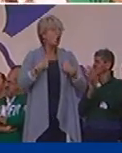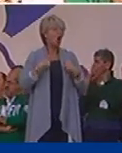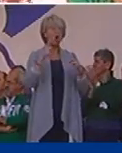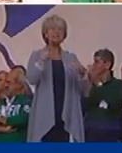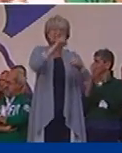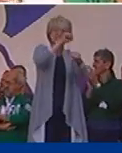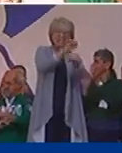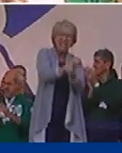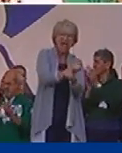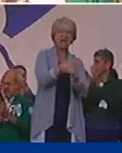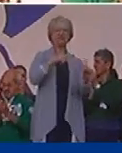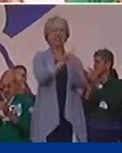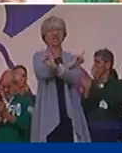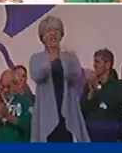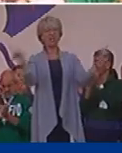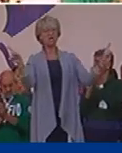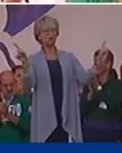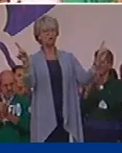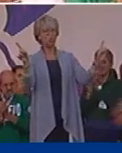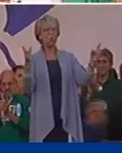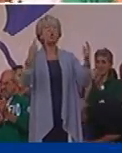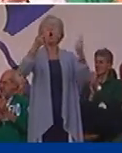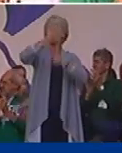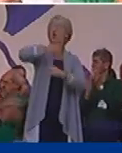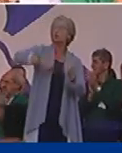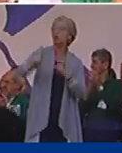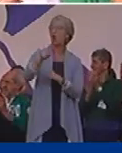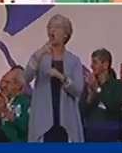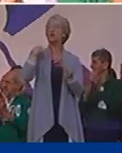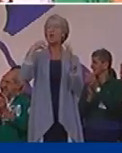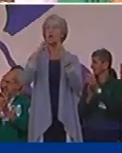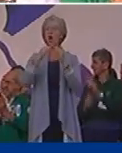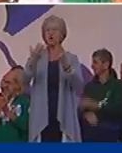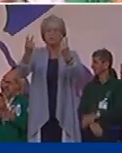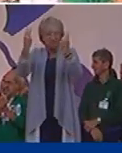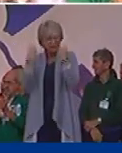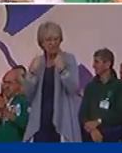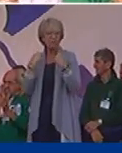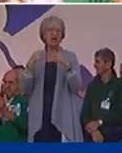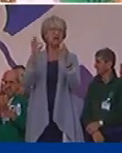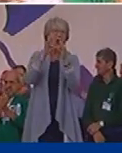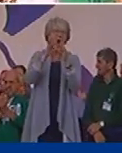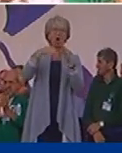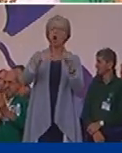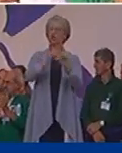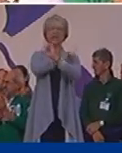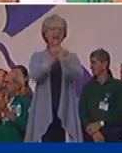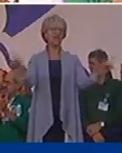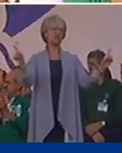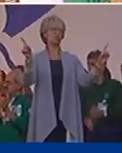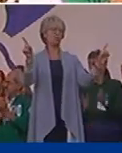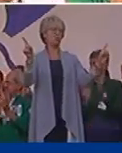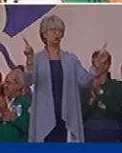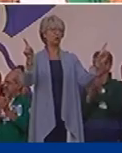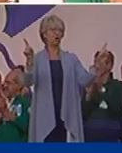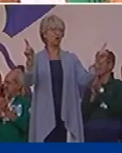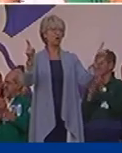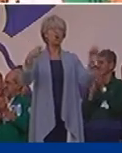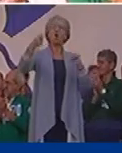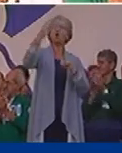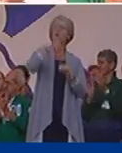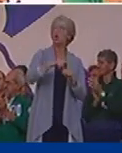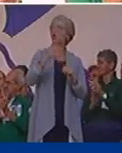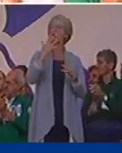schiavi di nessuno. Noi accordi al ribasso non ne faremo con nessuno. Non